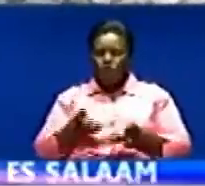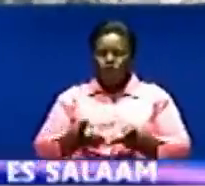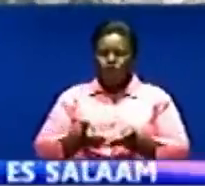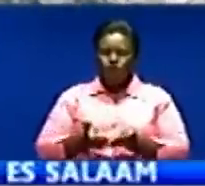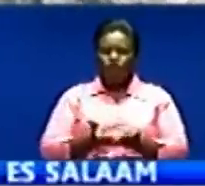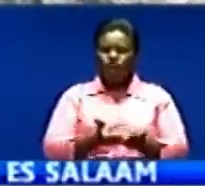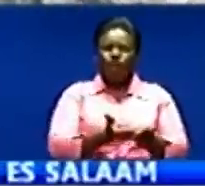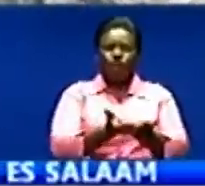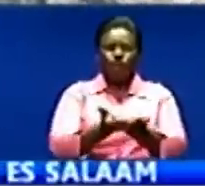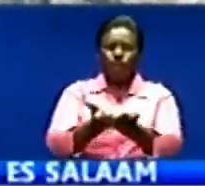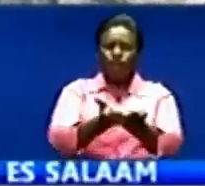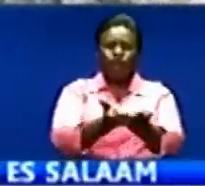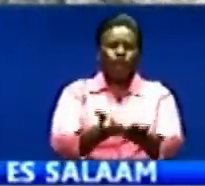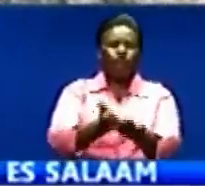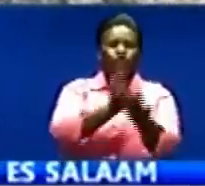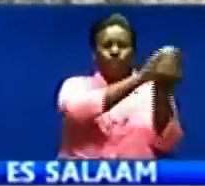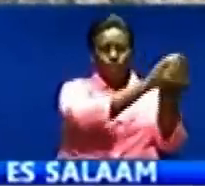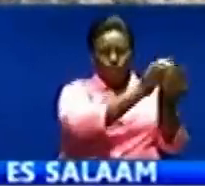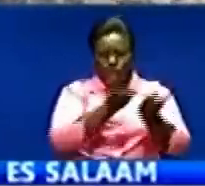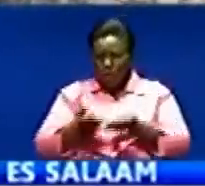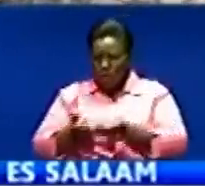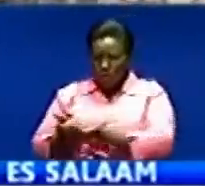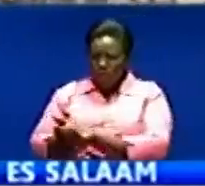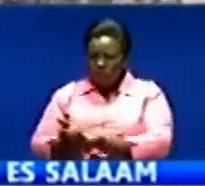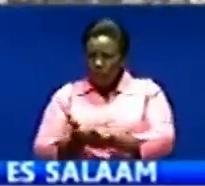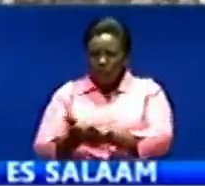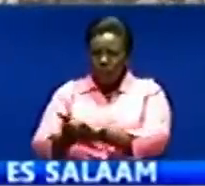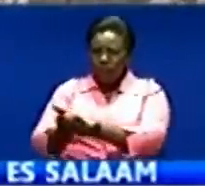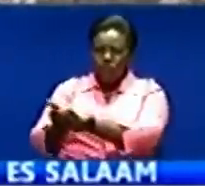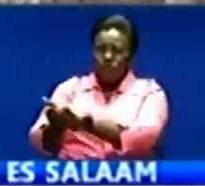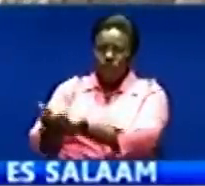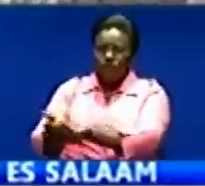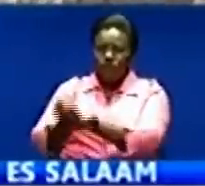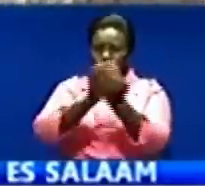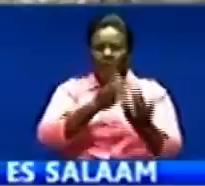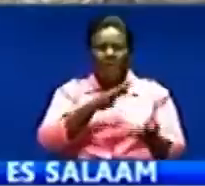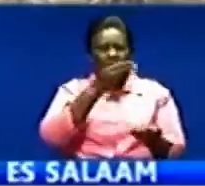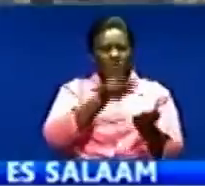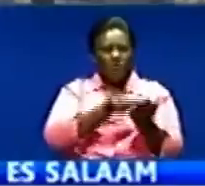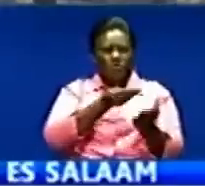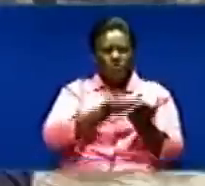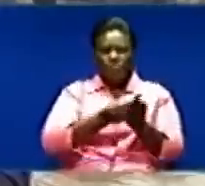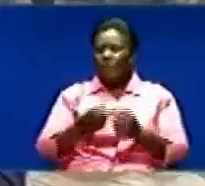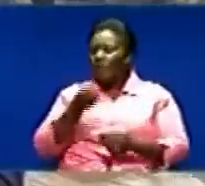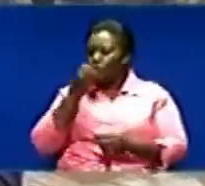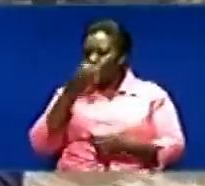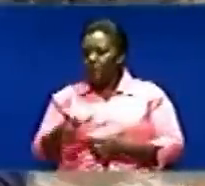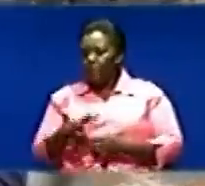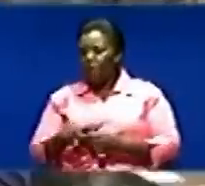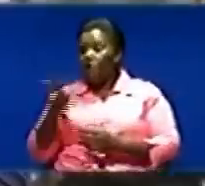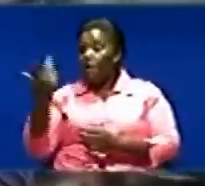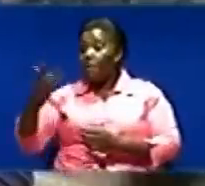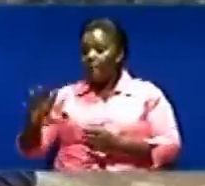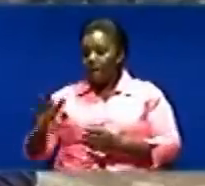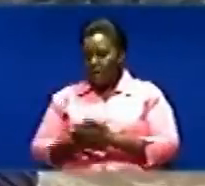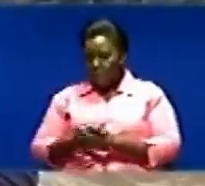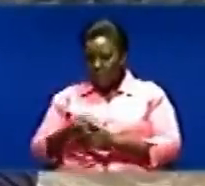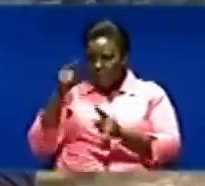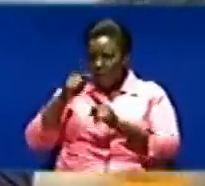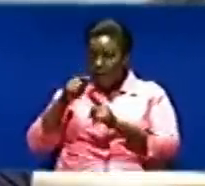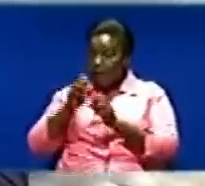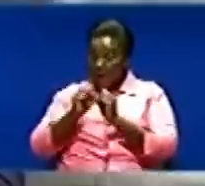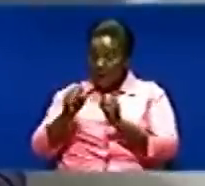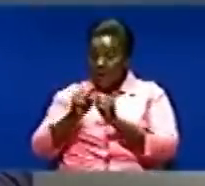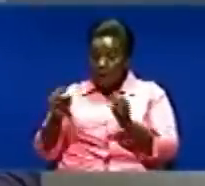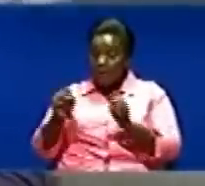hali ya Jangwani katika hali ya kawaida, kuondoa matope, takataka na maji ili usalama uweze kuwa hapa. Bila shaka jitihada zaidi zinahitajika kurudisha